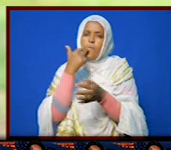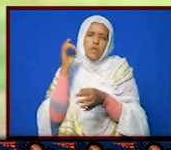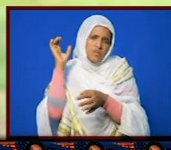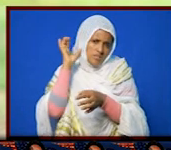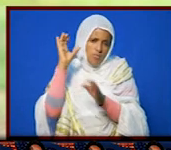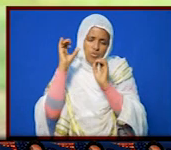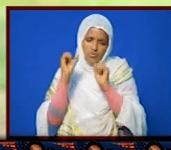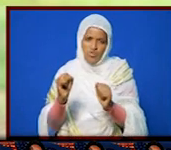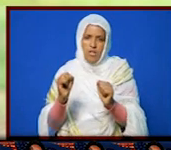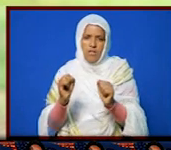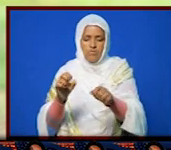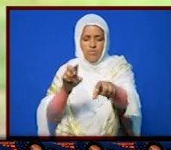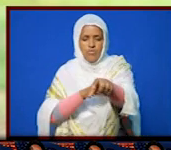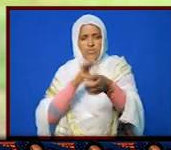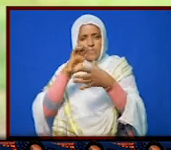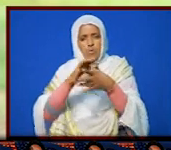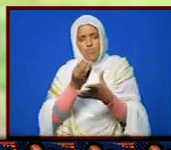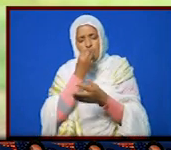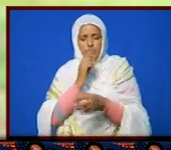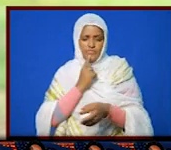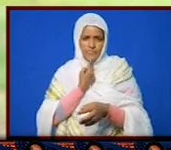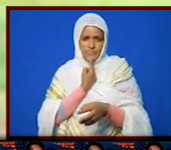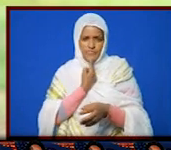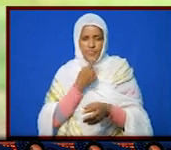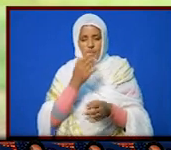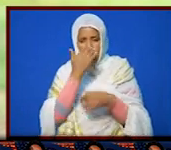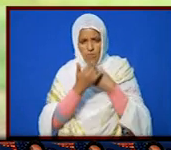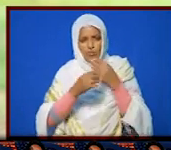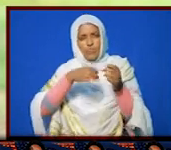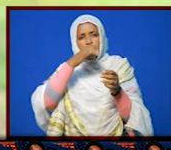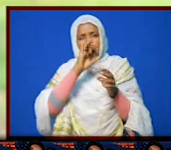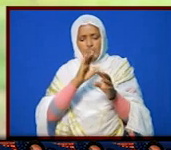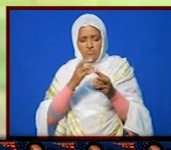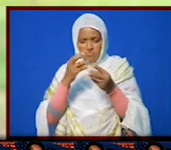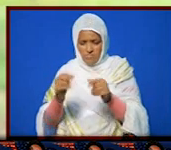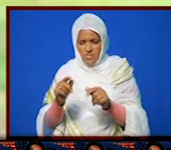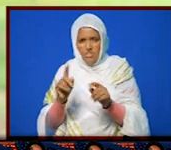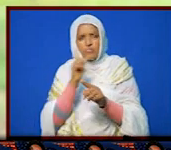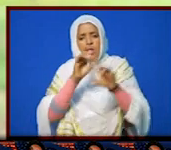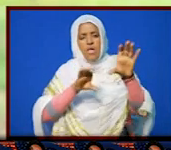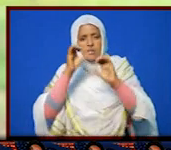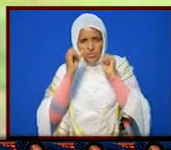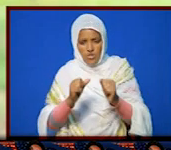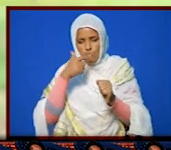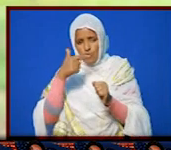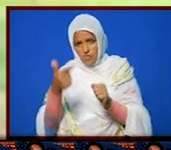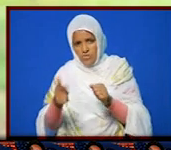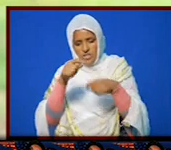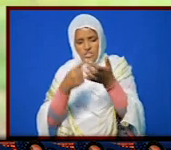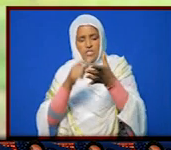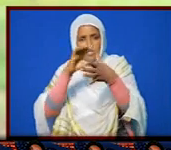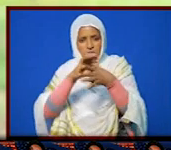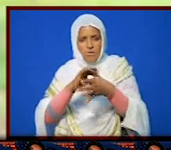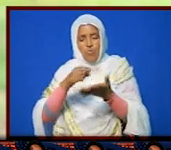ነገሩ ድንቅ ነው። ይህንን ማን ሊሰማው ይችላል? የሩቅ ብእሲ ስጋውን ቢበሉት ይመራል፣ ደሙን ቢጠጡት ይመረጫል እንጂ ምን ያደርግ ይችላል